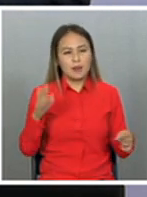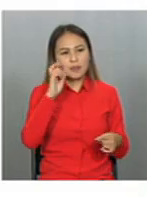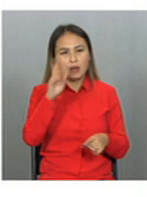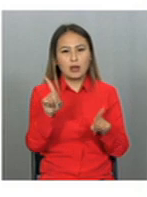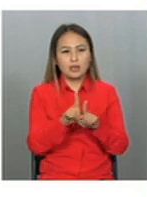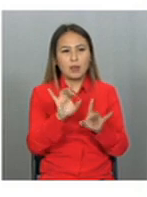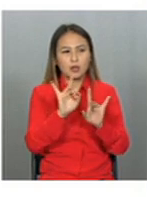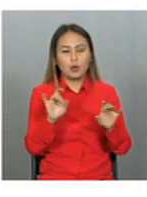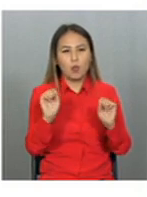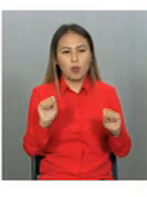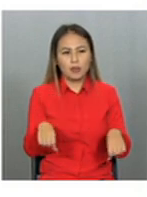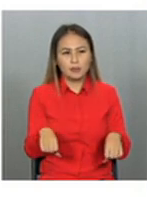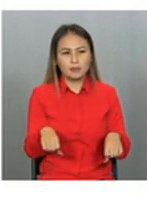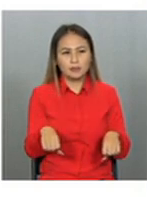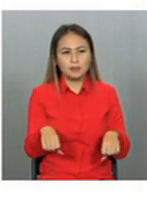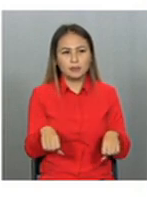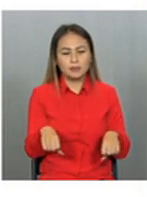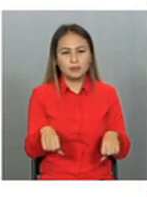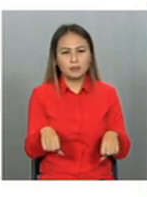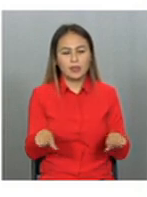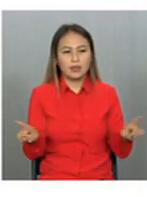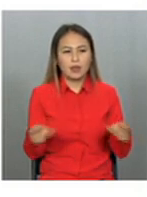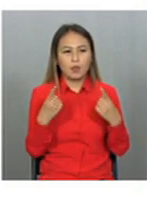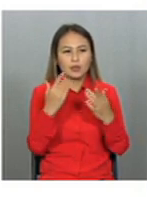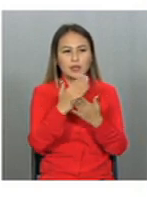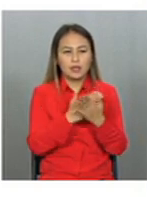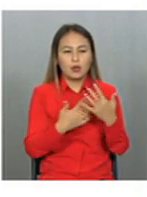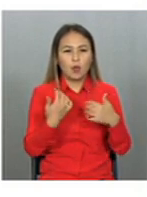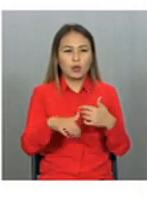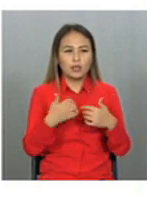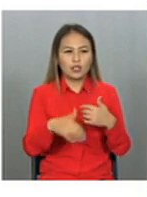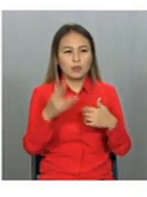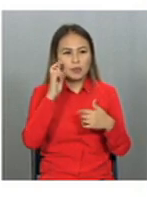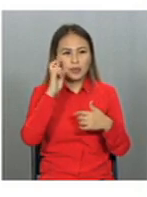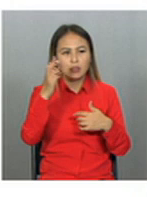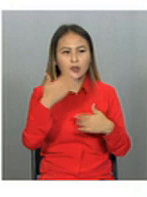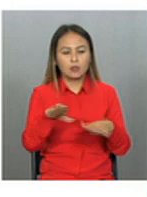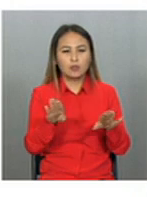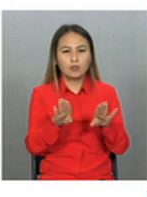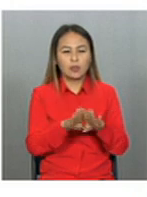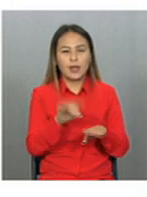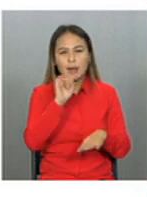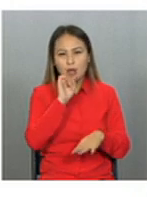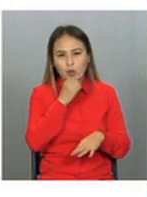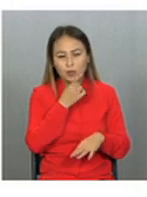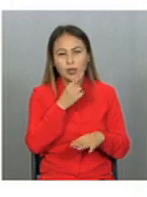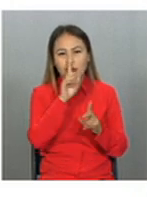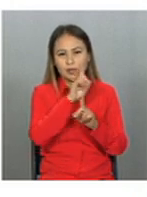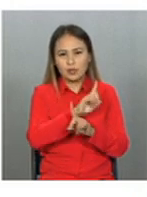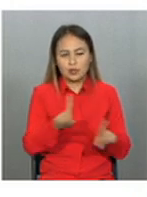атап көрсетуімізге болады. Даму деңгейі орташа мемлекеттер. Бұл мемлекеттердің экономикалық